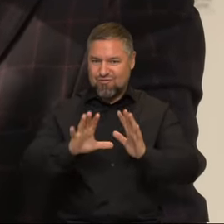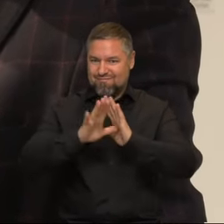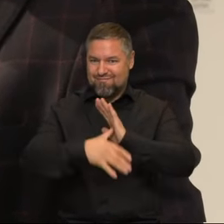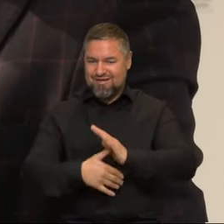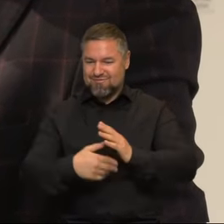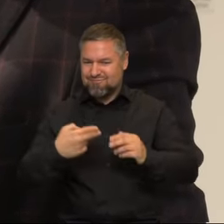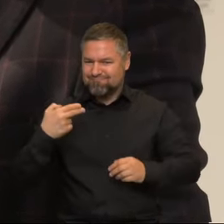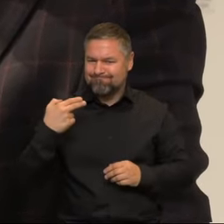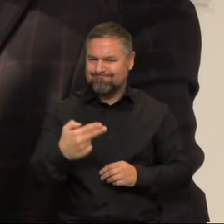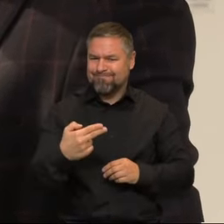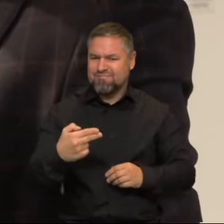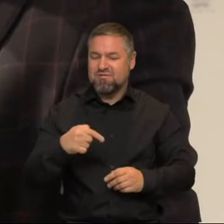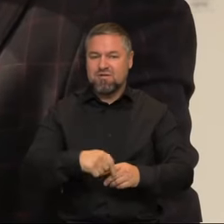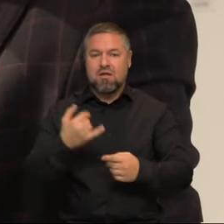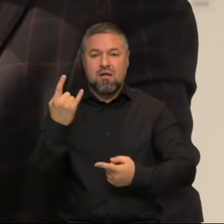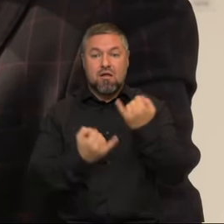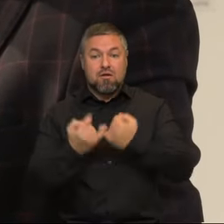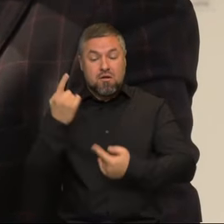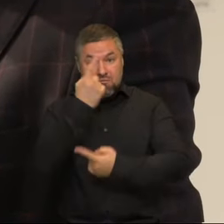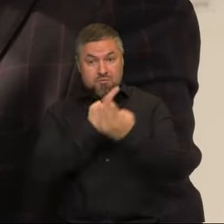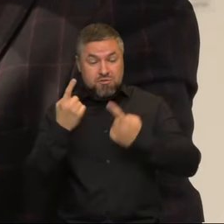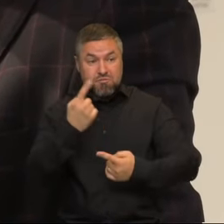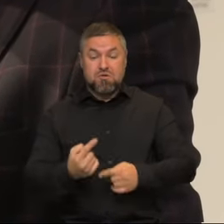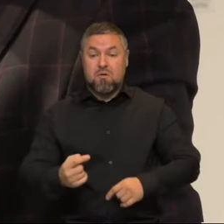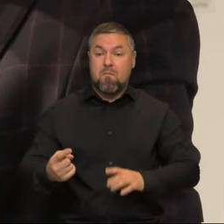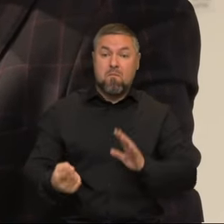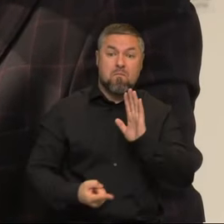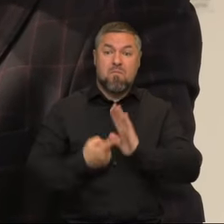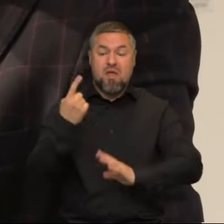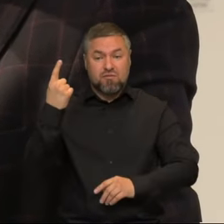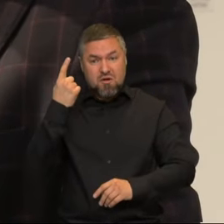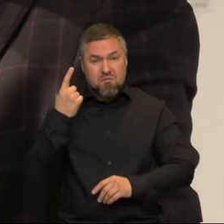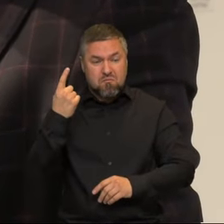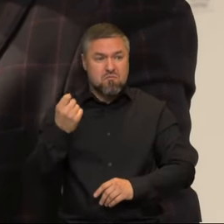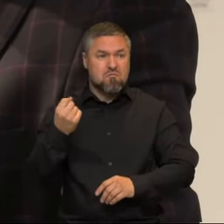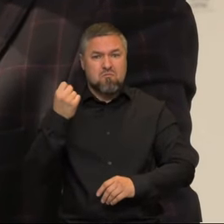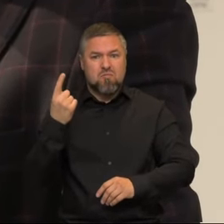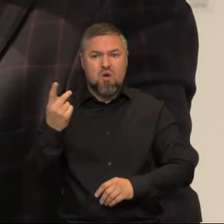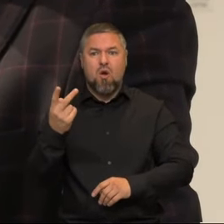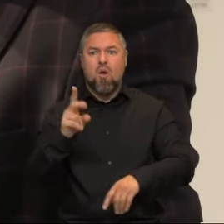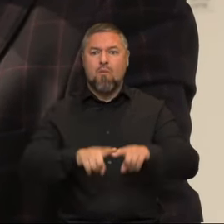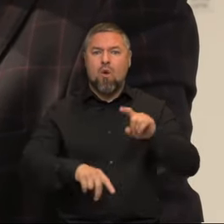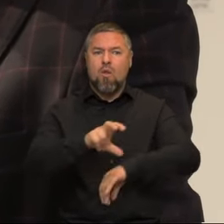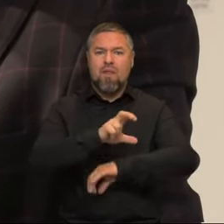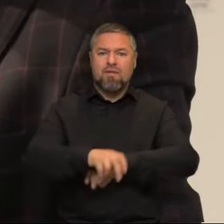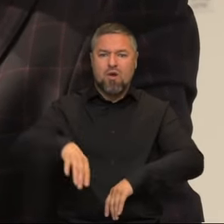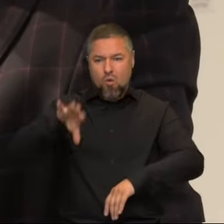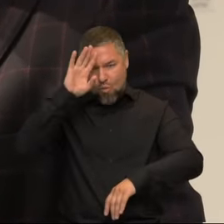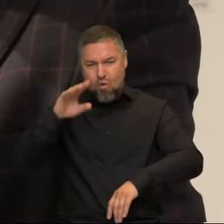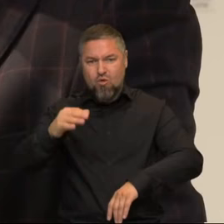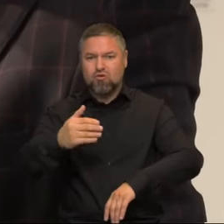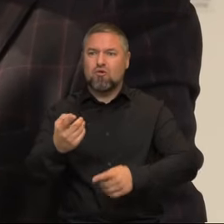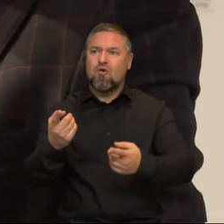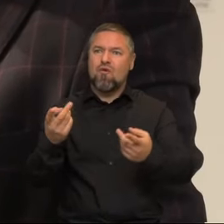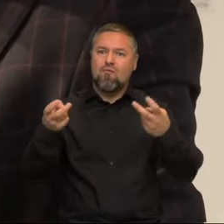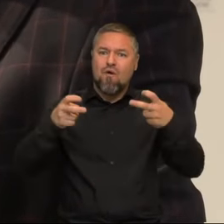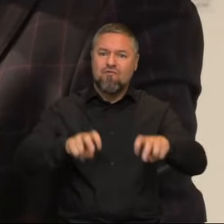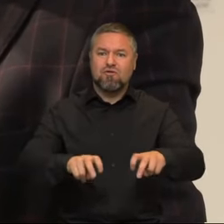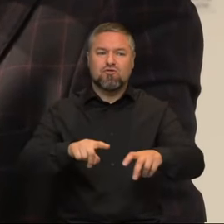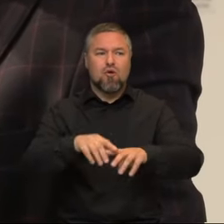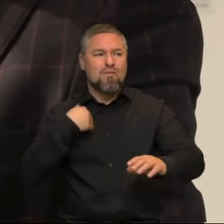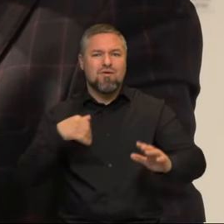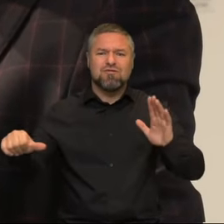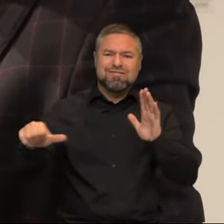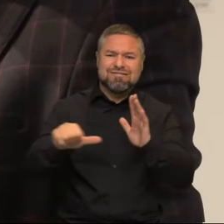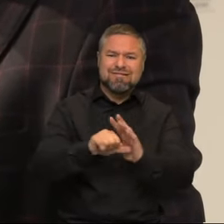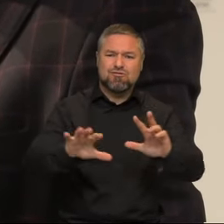miasta, kiedy się czasami myśli, że pierwsza inicjatywa powołania Instytutu Politechnicznego w naszym mieście to był